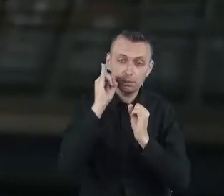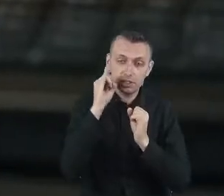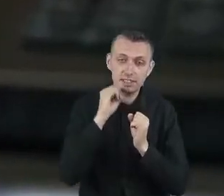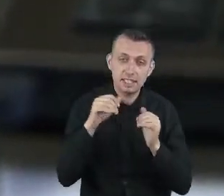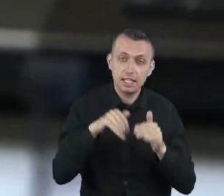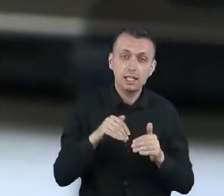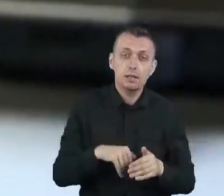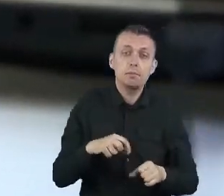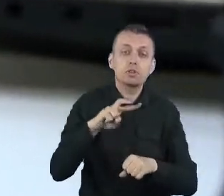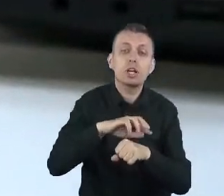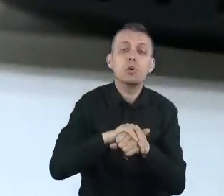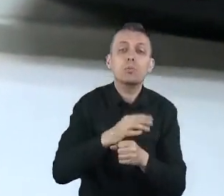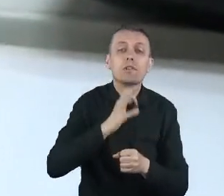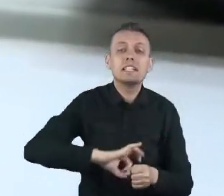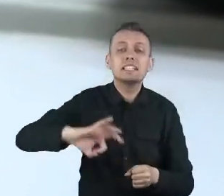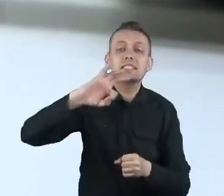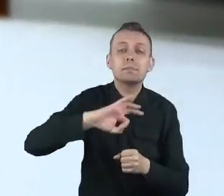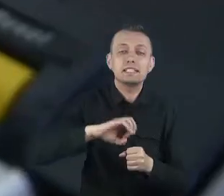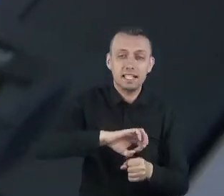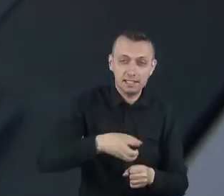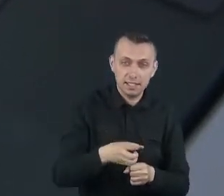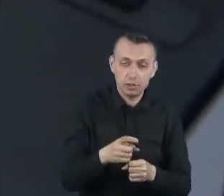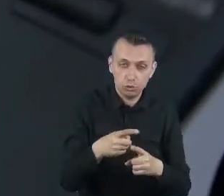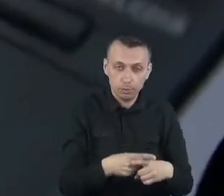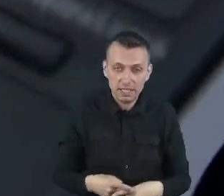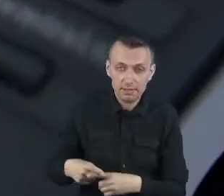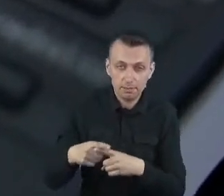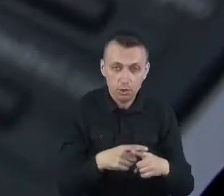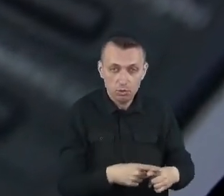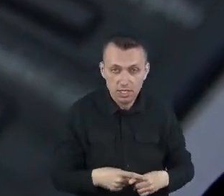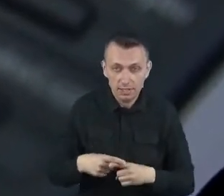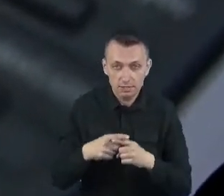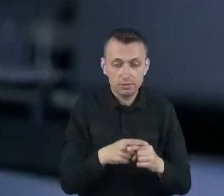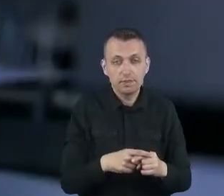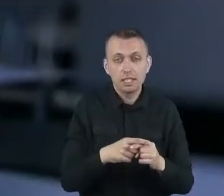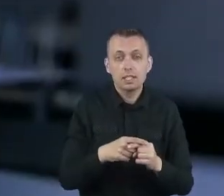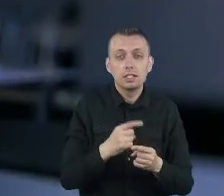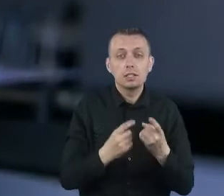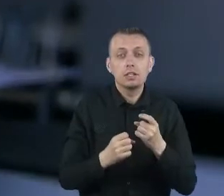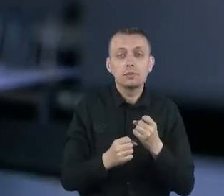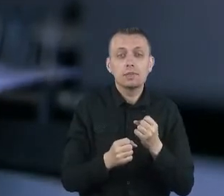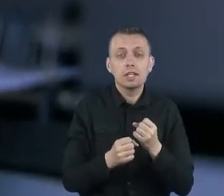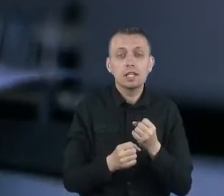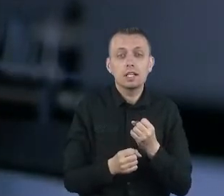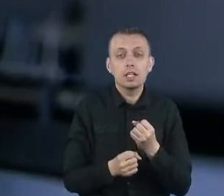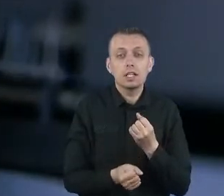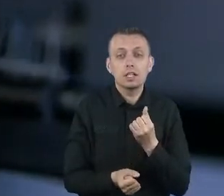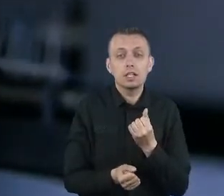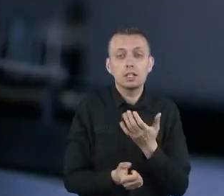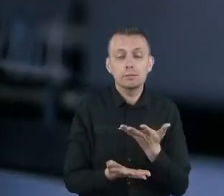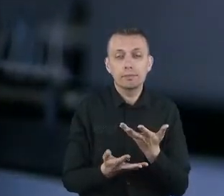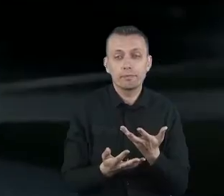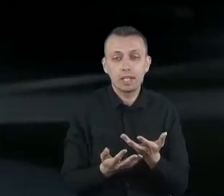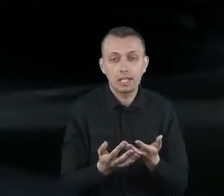zyskały możliwość tworzenia w formie umowy konsorcjum spółdzielczego. Regulacja ta jest istotna z punktu widzenia zwiększenia potencjału ekonomicznego